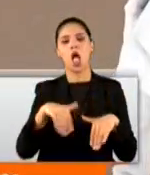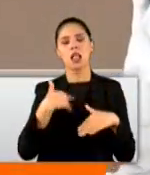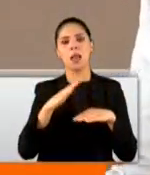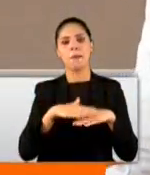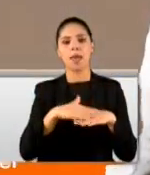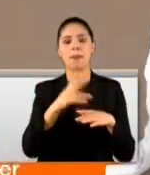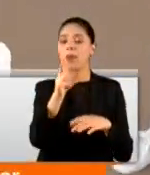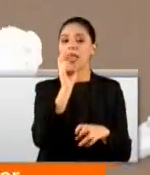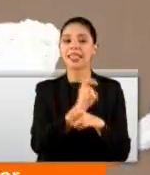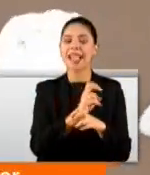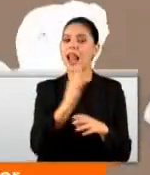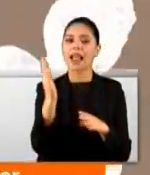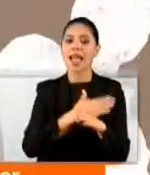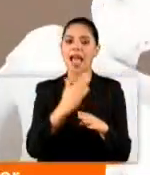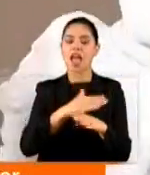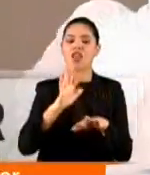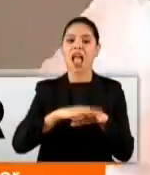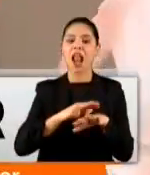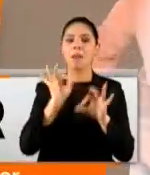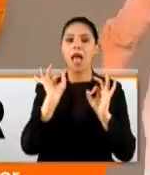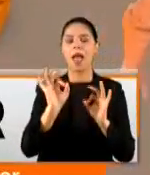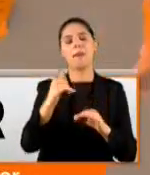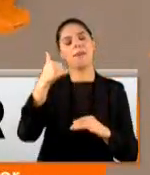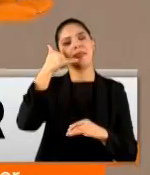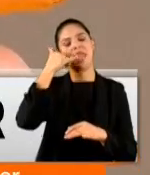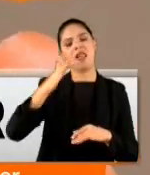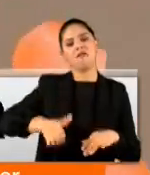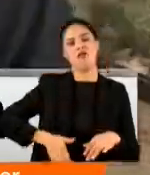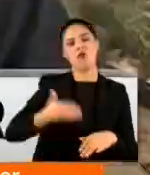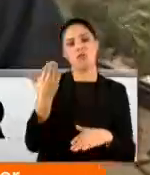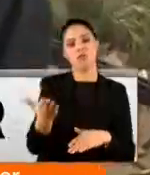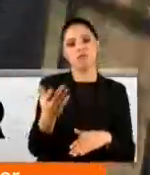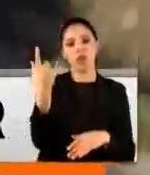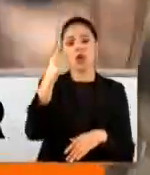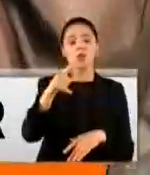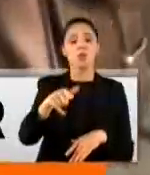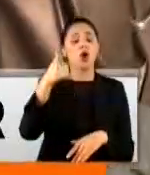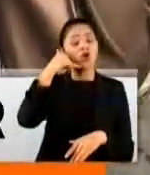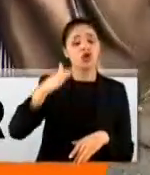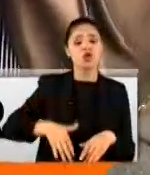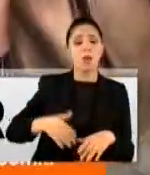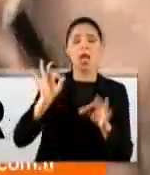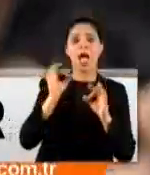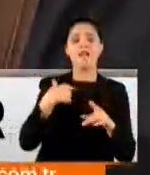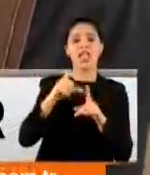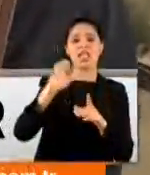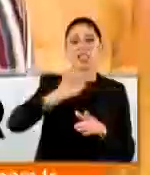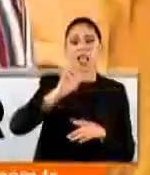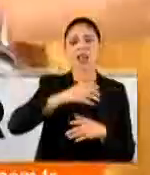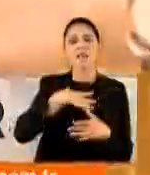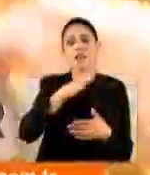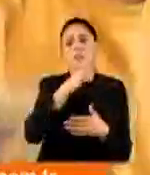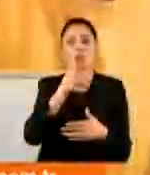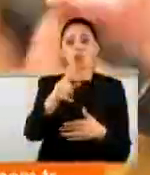En riskli görülen eşya ise elimizden hiç düşürmediğimiz telefonlarımız. Sürekli tezahür yapıyor, dezenfekte ediyoruz ama bilmiyordum hiç.